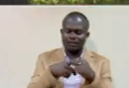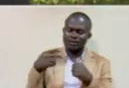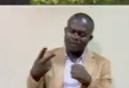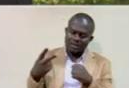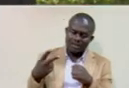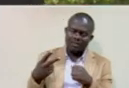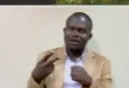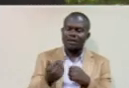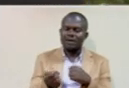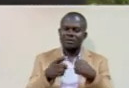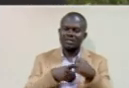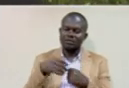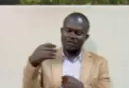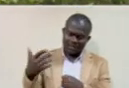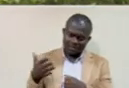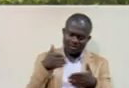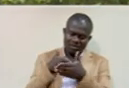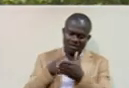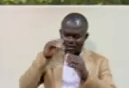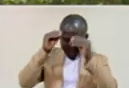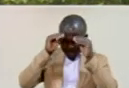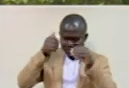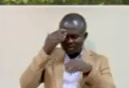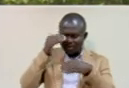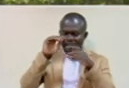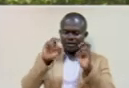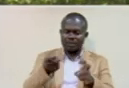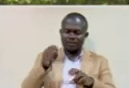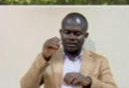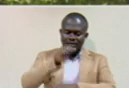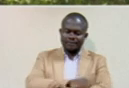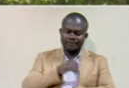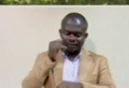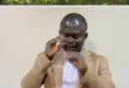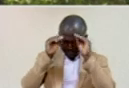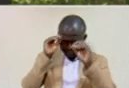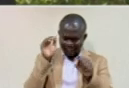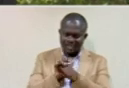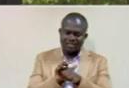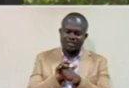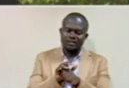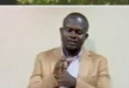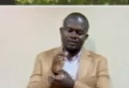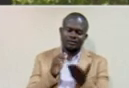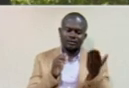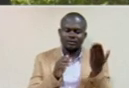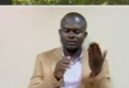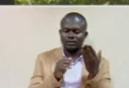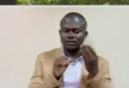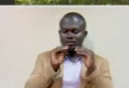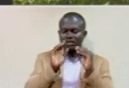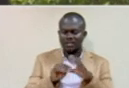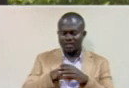62, 65 bikabangamira imyigire yabo, kuko abanyeshuri yo biga ari benshi bacucikiranyije, mwarimu